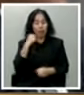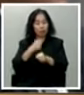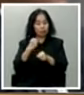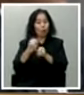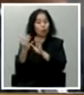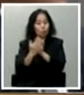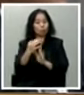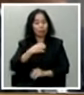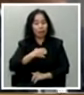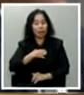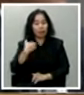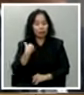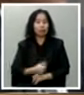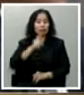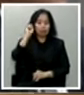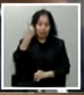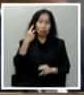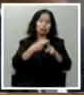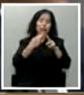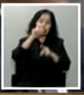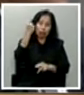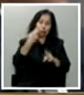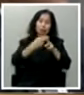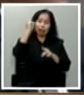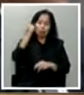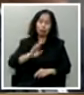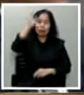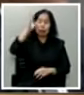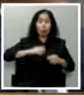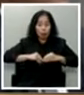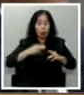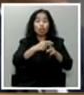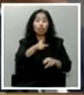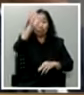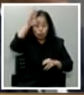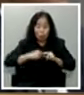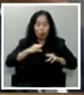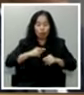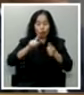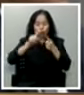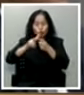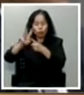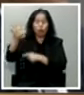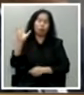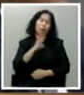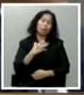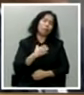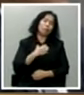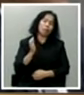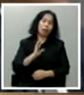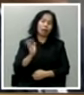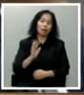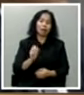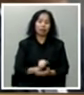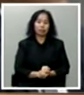ไม่เช่นนั้นแล้วเราก็ต้องนับคะแนนกันอย่างนี้ตลอดไปมันเป็นมาตรฐานแล้วเนี่ยมีครั้งที่หนึ่งก็ต้องมีครั้งที่สองครับผมไม่อยากเห็นสภาเป็นอย่างนั้นเ